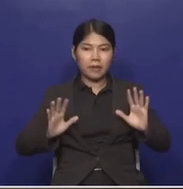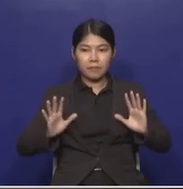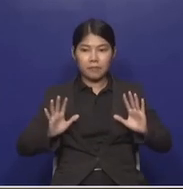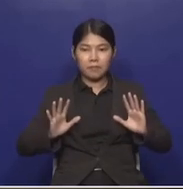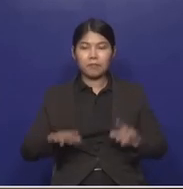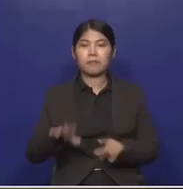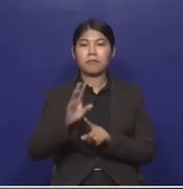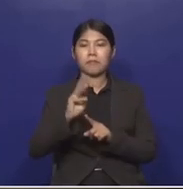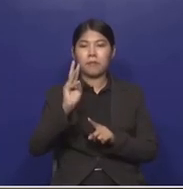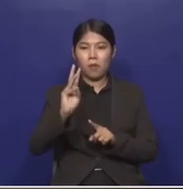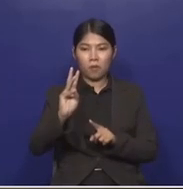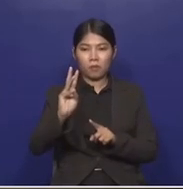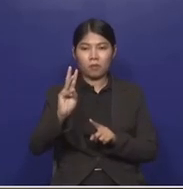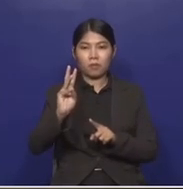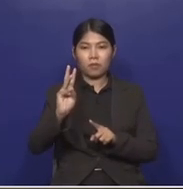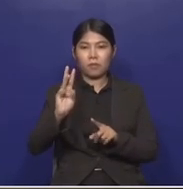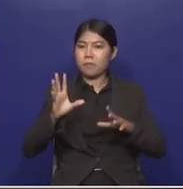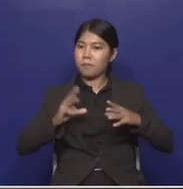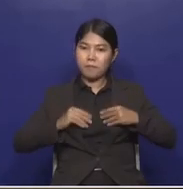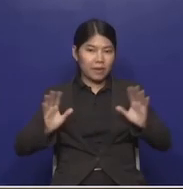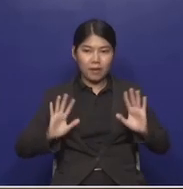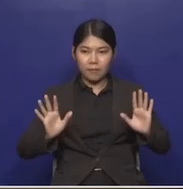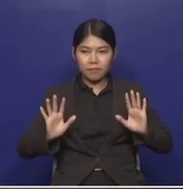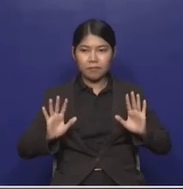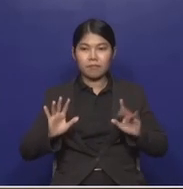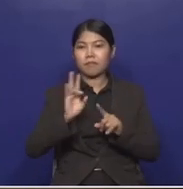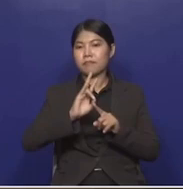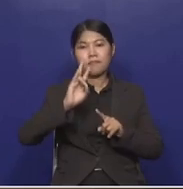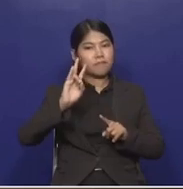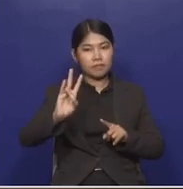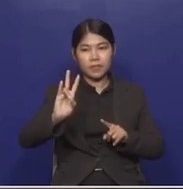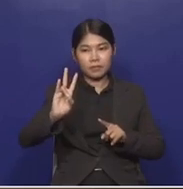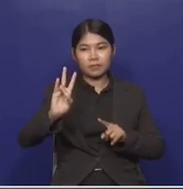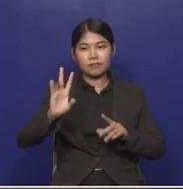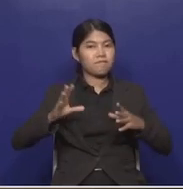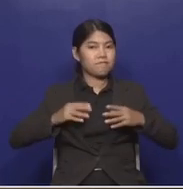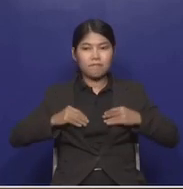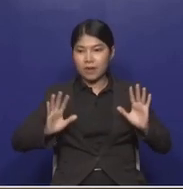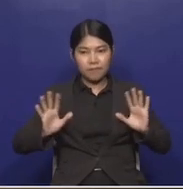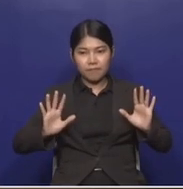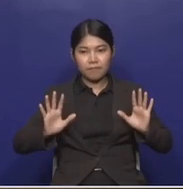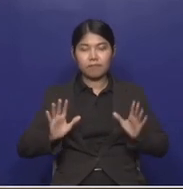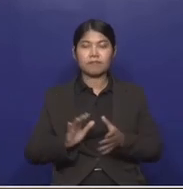ฉบับที่6ไม่รับหลักการฉบับที่7ไม่รับหลักการ